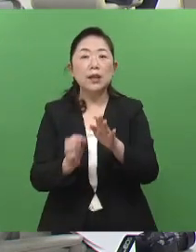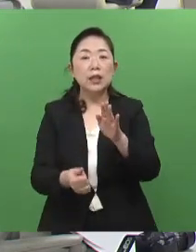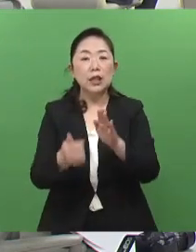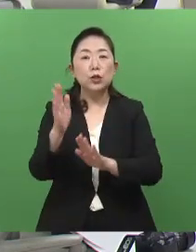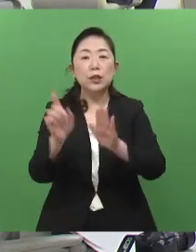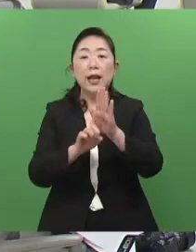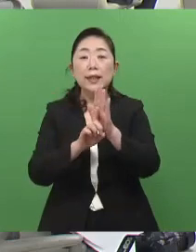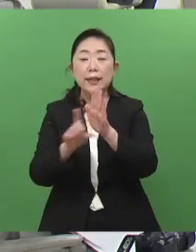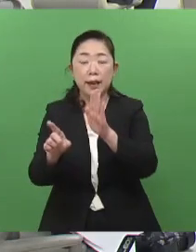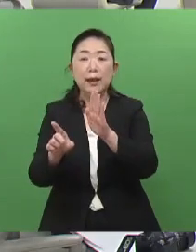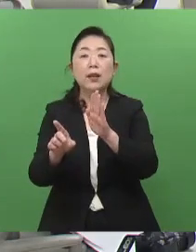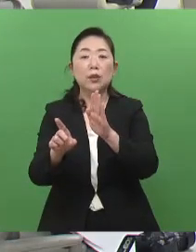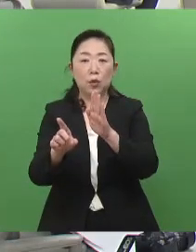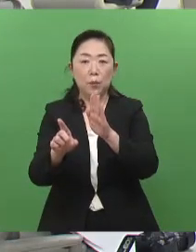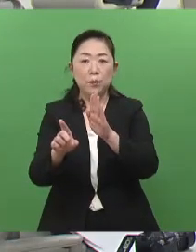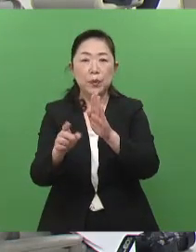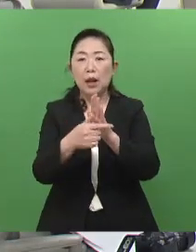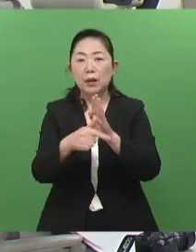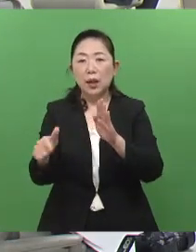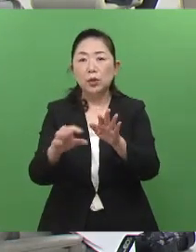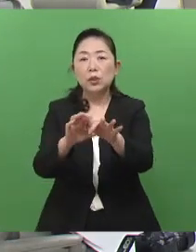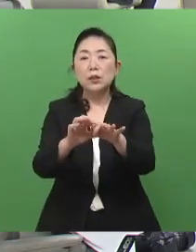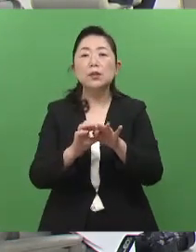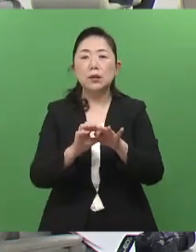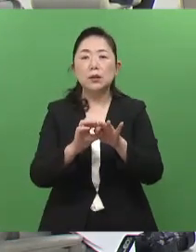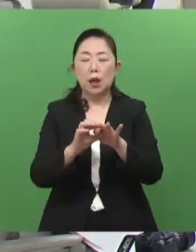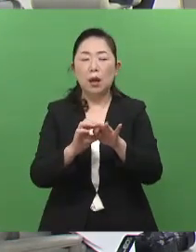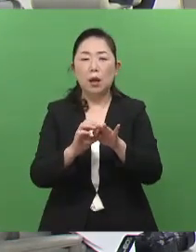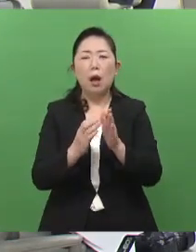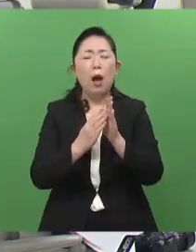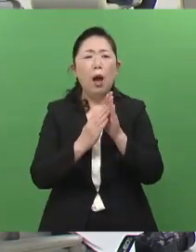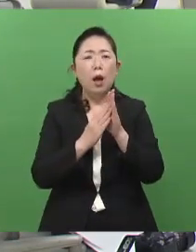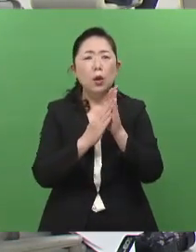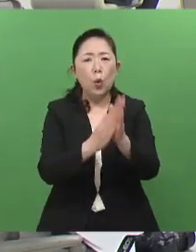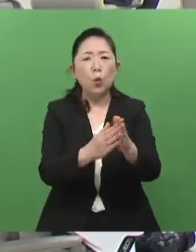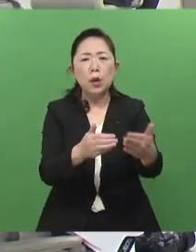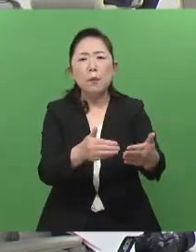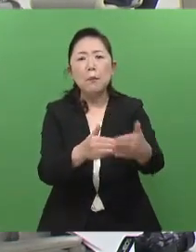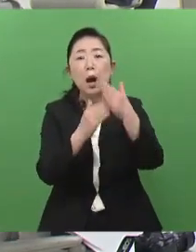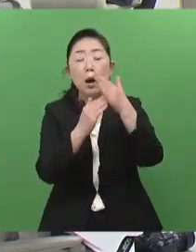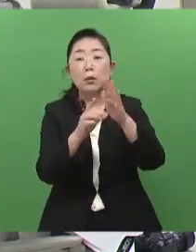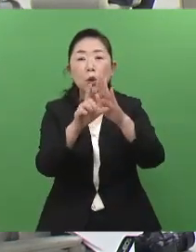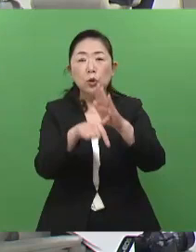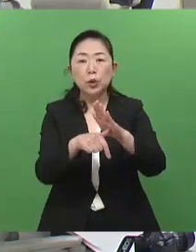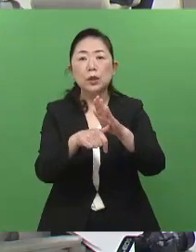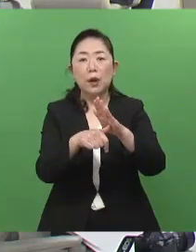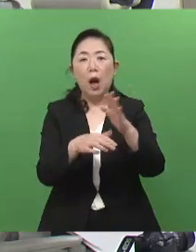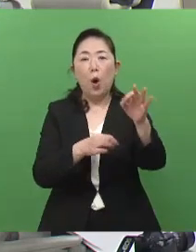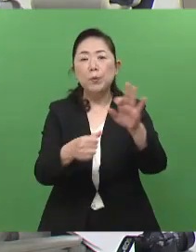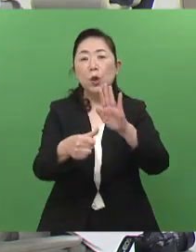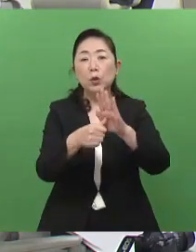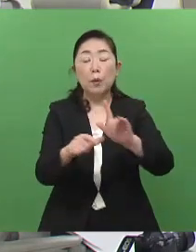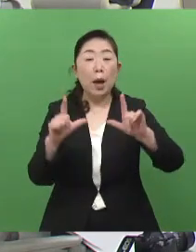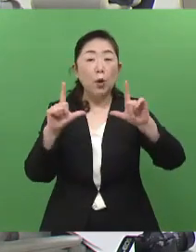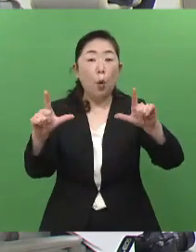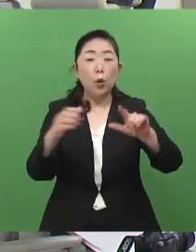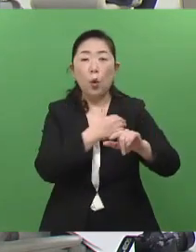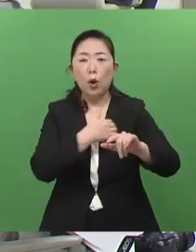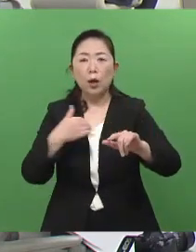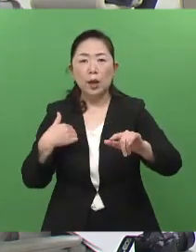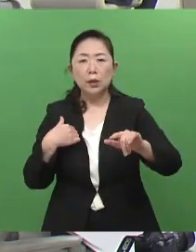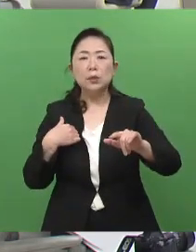発令と政令改定に伴いまして、要請に応じない店舗の店名公表も可能となりましたが、対象店舗も